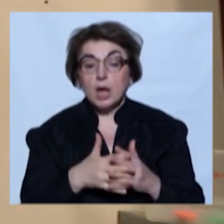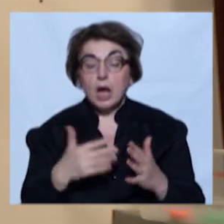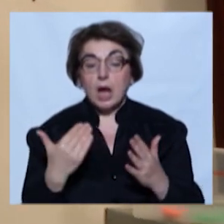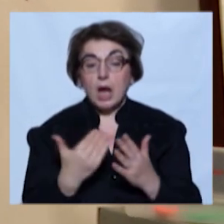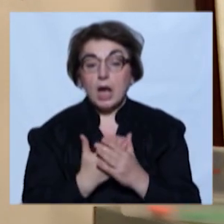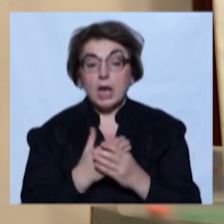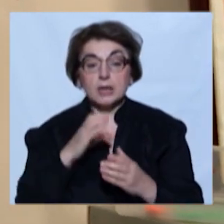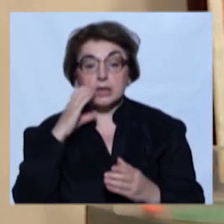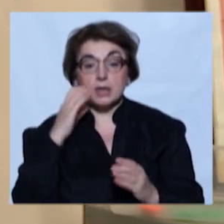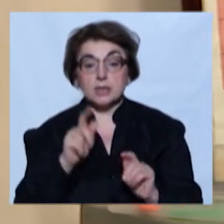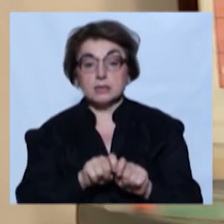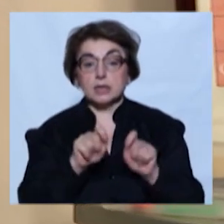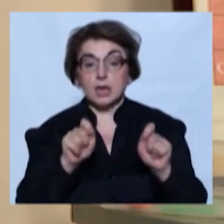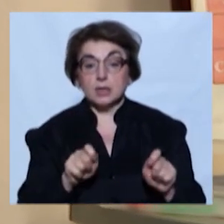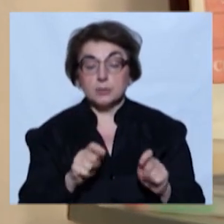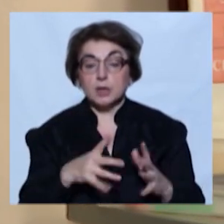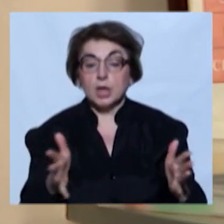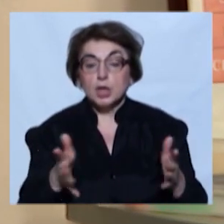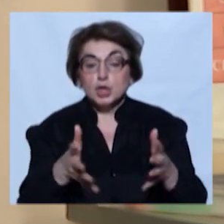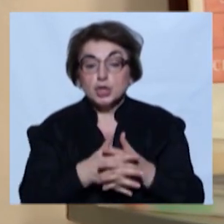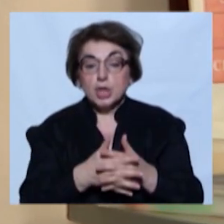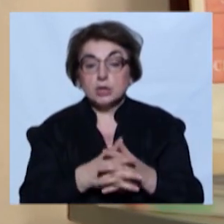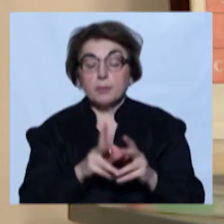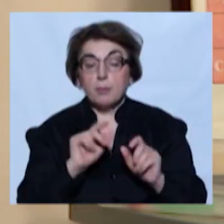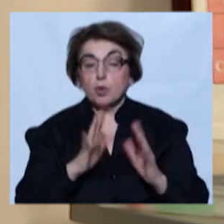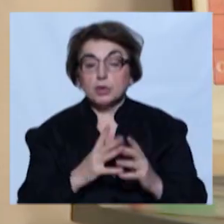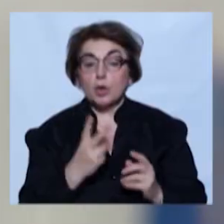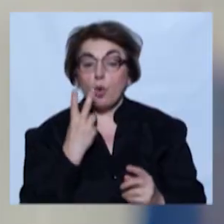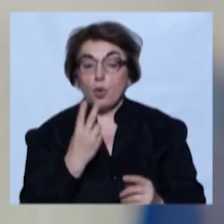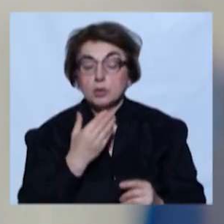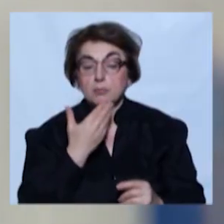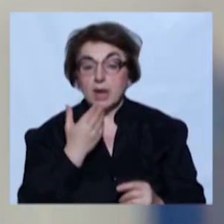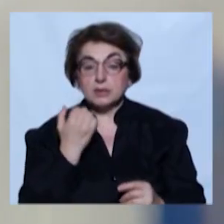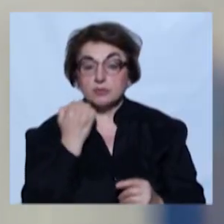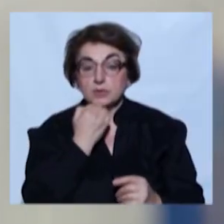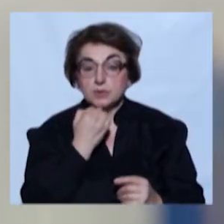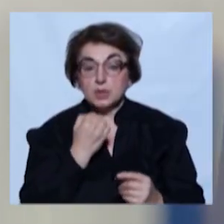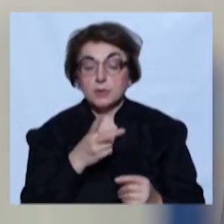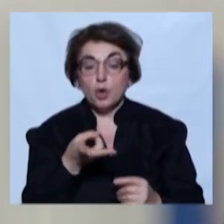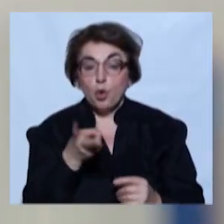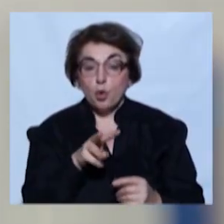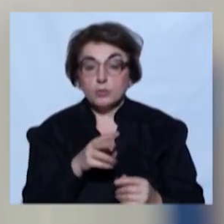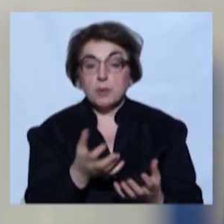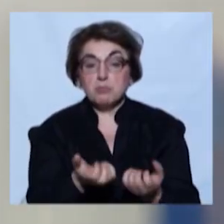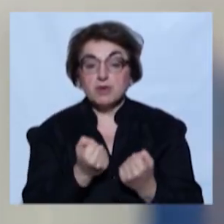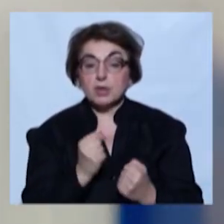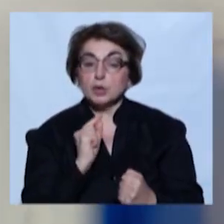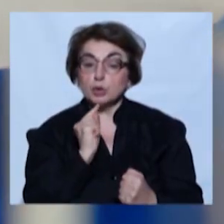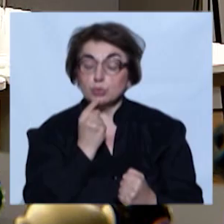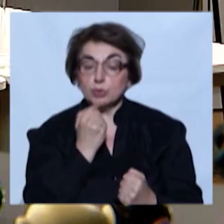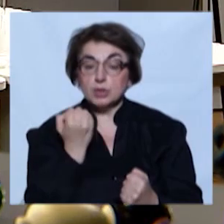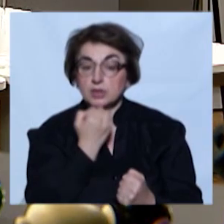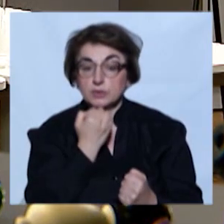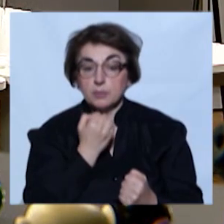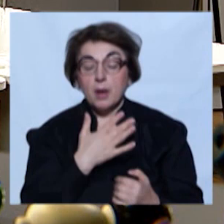გაგვიჩნდა და შეერთება მოხდა ორი მარტივი ნივთიერებიდან, როდესაც მივიღეთ ერთი რთული ნივთიერება. ანუ რეაქციას, რომლის